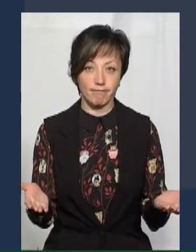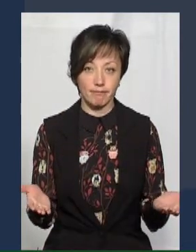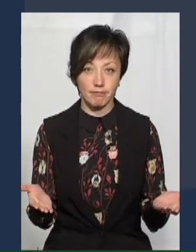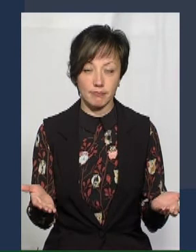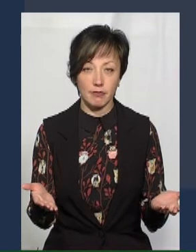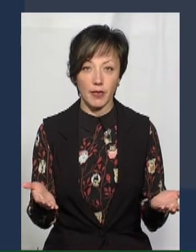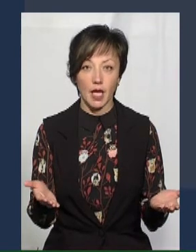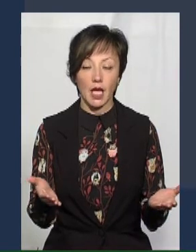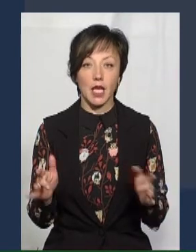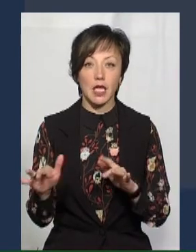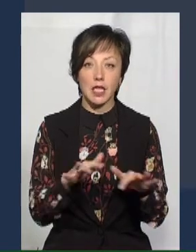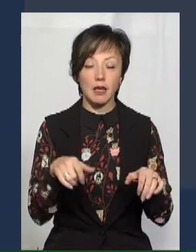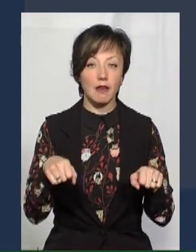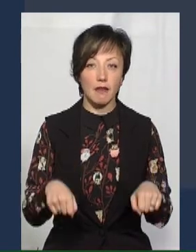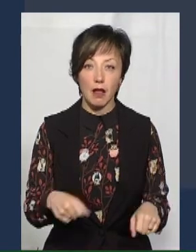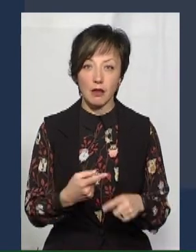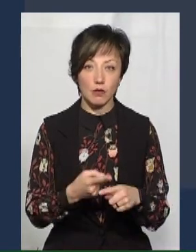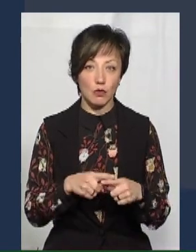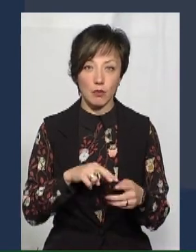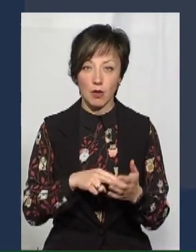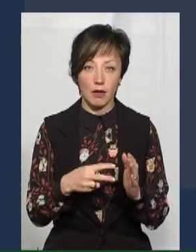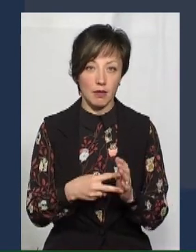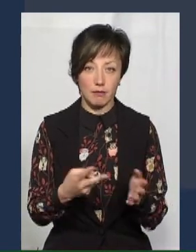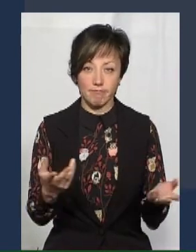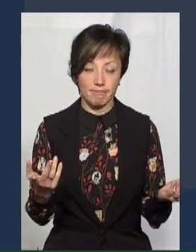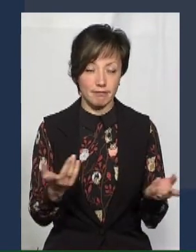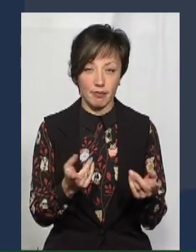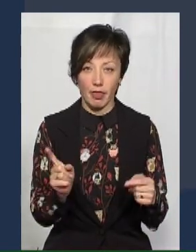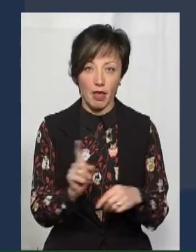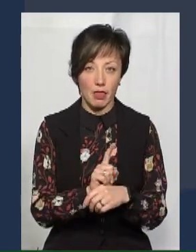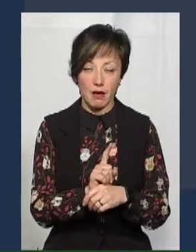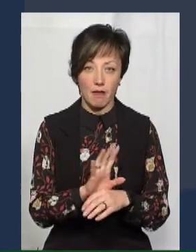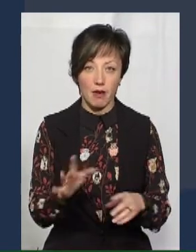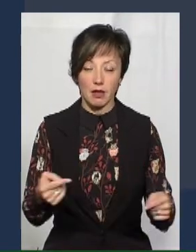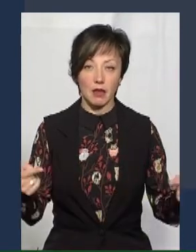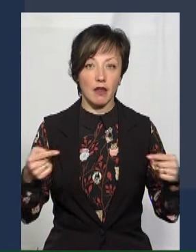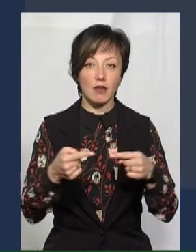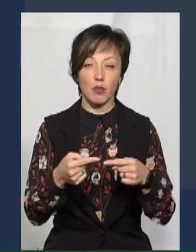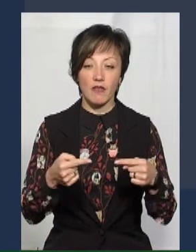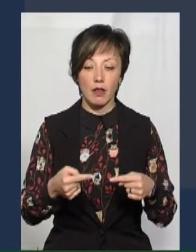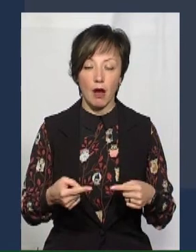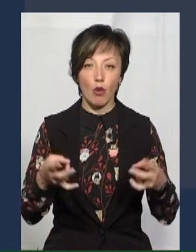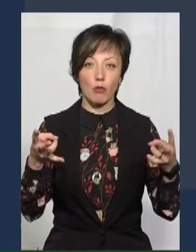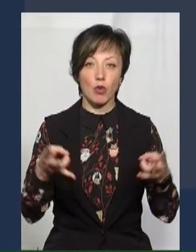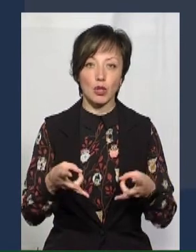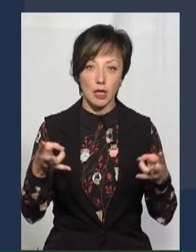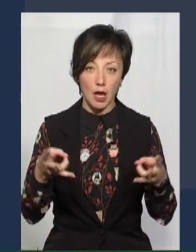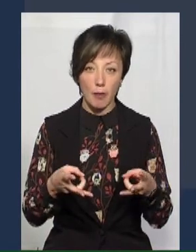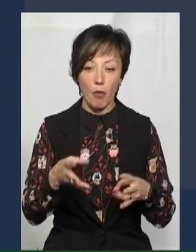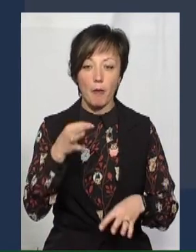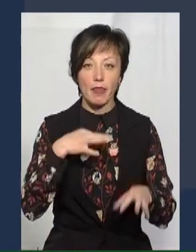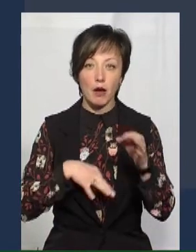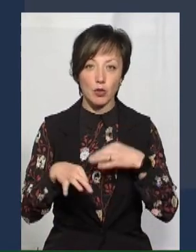дії влади в цьому плані трішечки неадекватні. Вони не відповідають потребам по